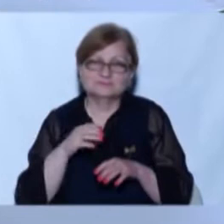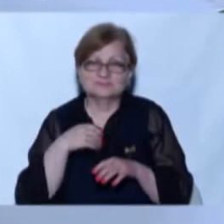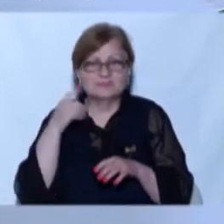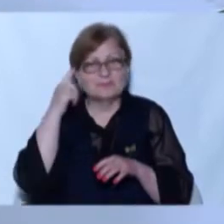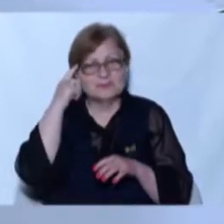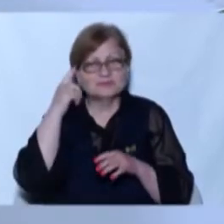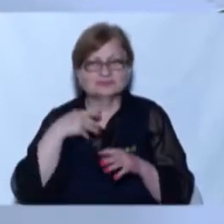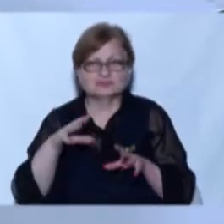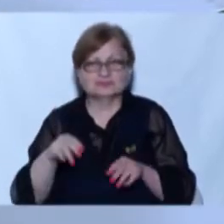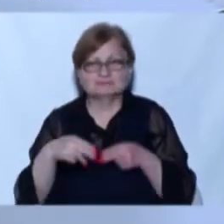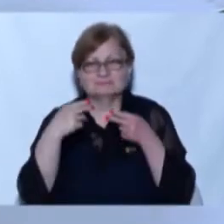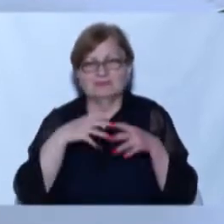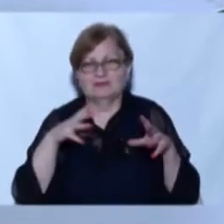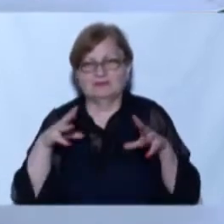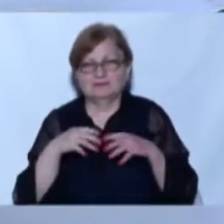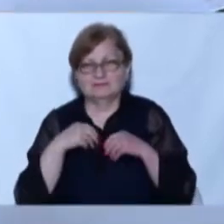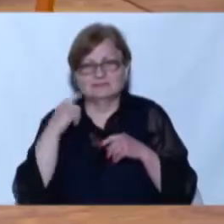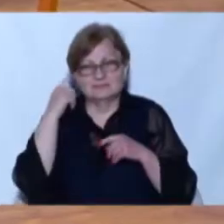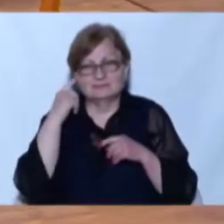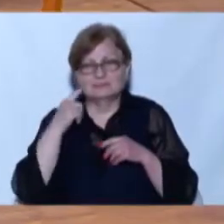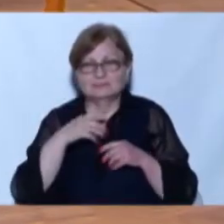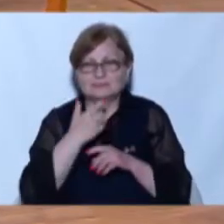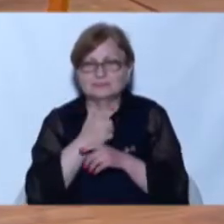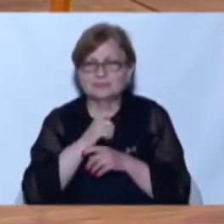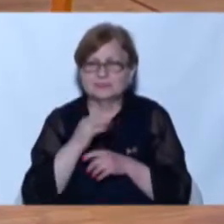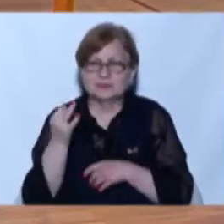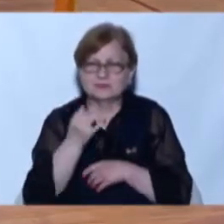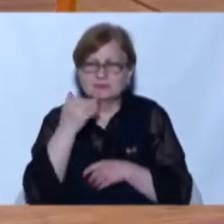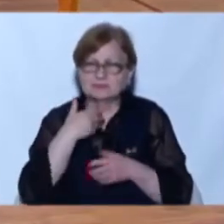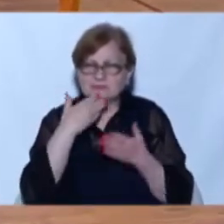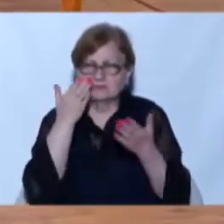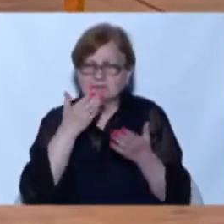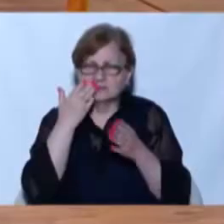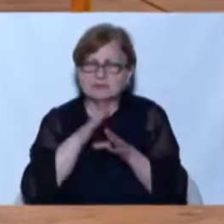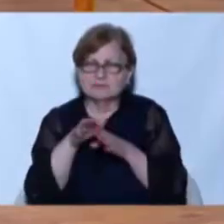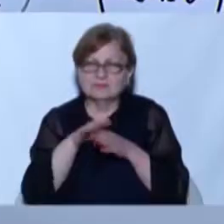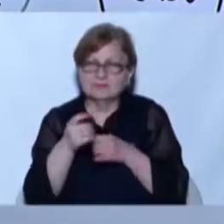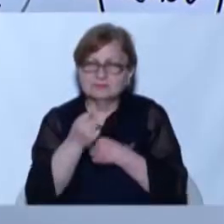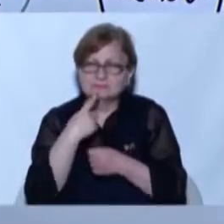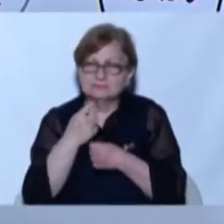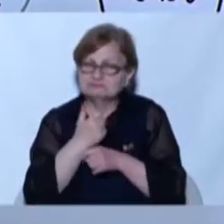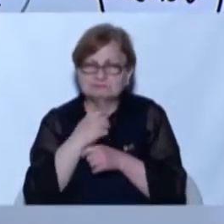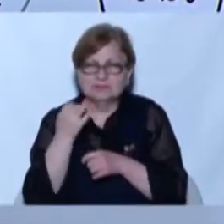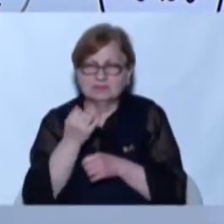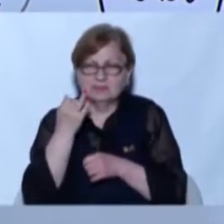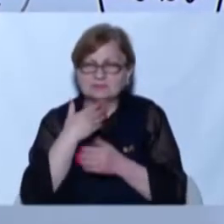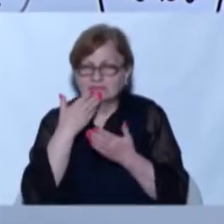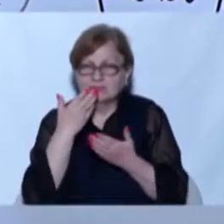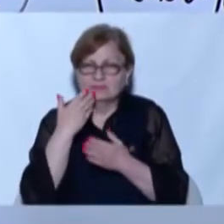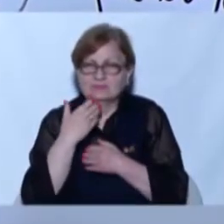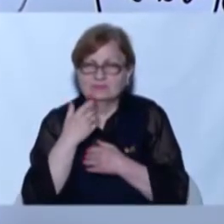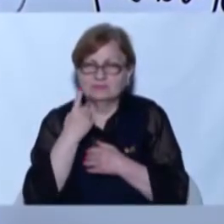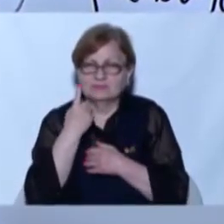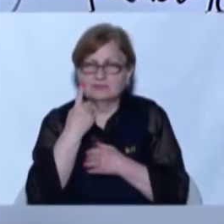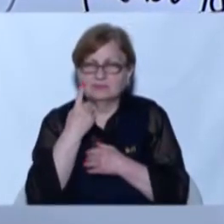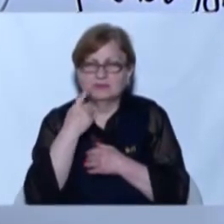agiqoliet. Didi interesit vkitkhulob tkuens shesrulebul davalebebs. Da minda